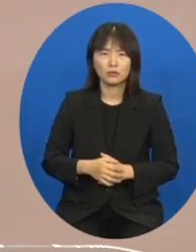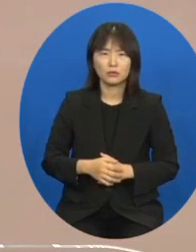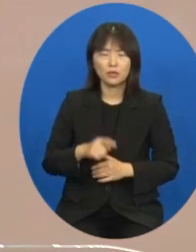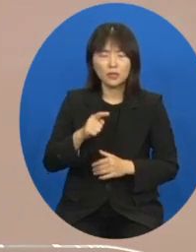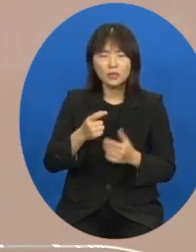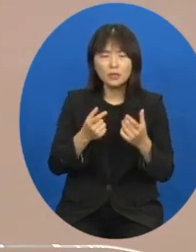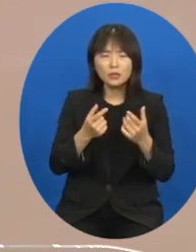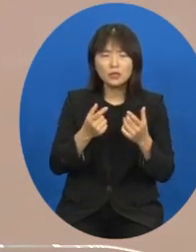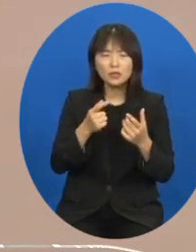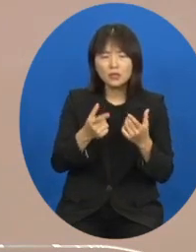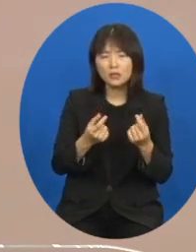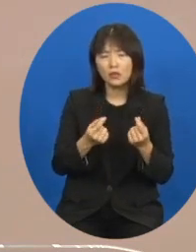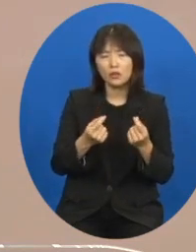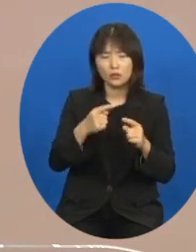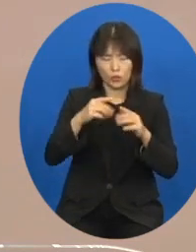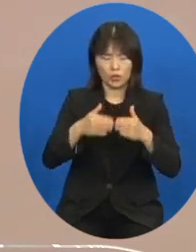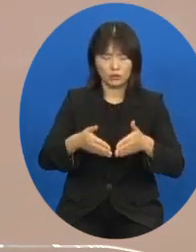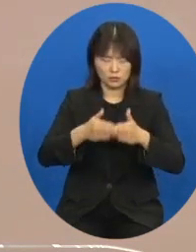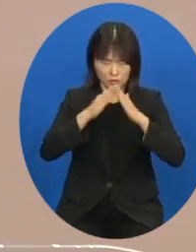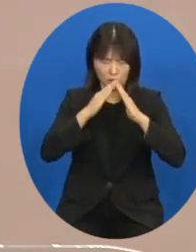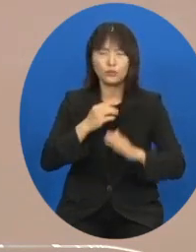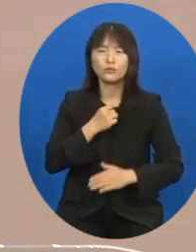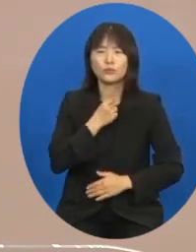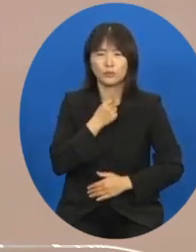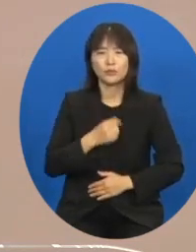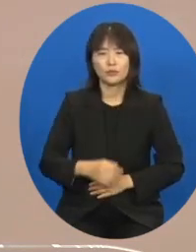세우고 싶었어요.